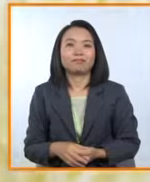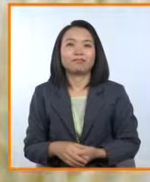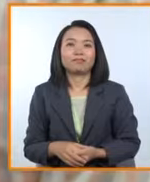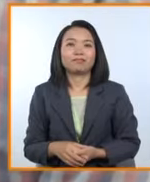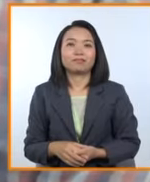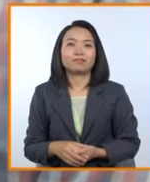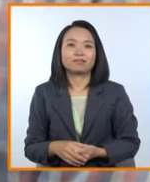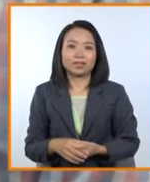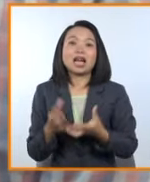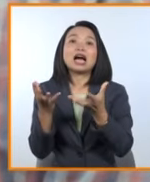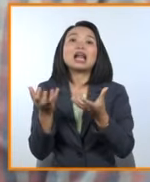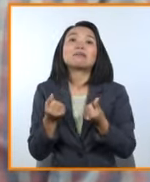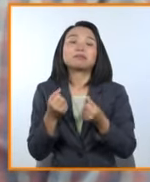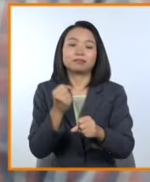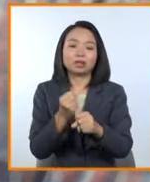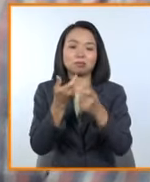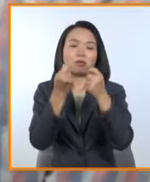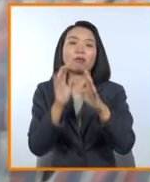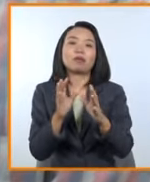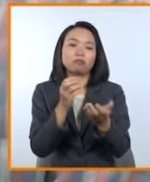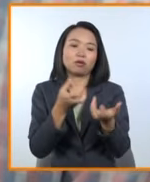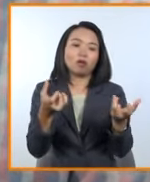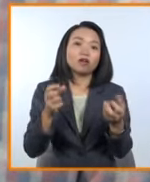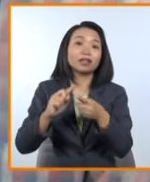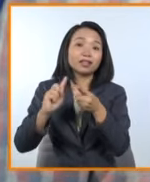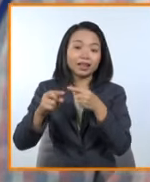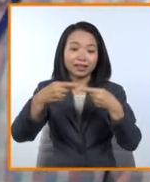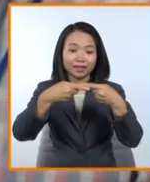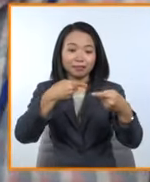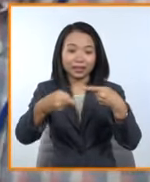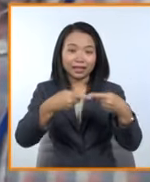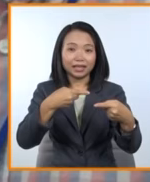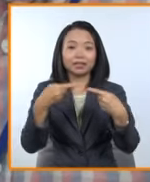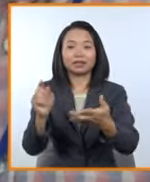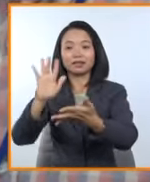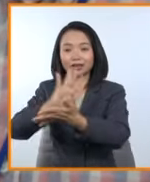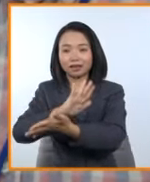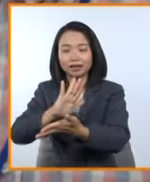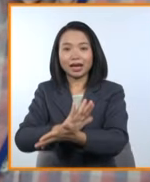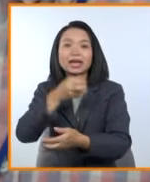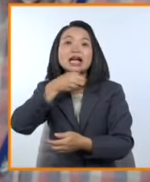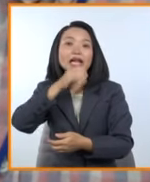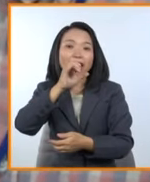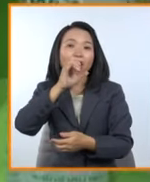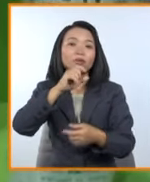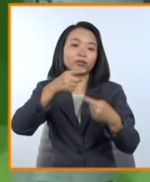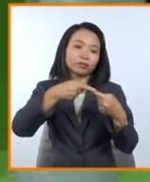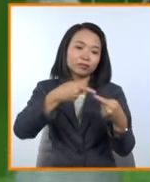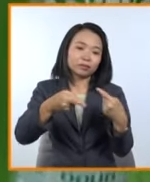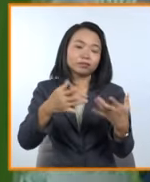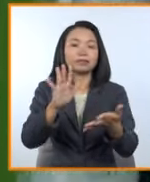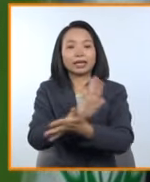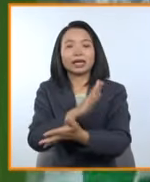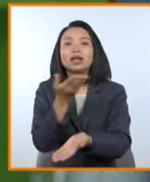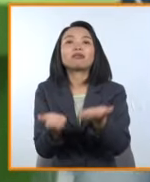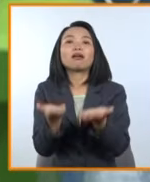คือเรารับทำพวกแพคเกจจิ้งต่างๆก็คือจะเป็นพลาสติกจะเป็นงานกระดาษจะเป็นแก้วพลาสติกแก้วกระดาษครับลวดลาย